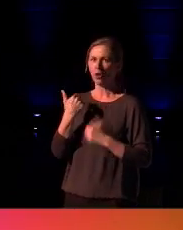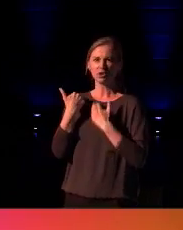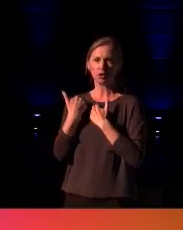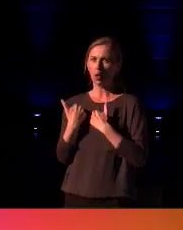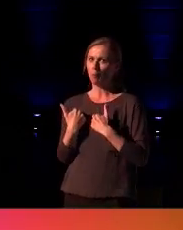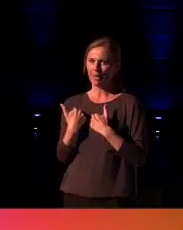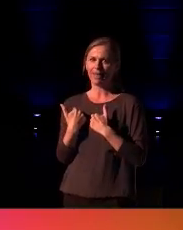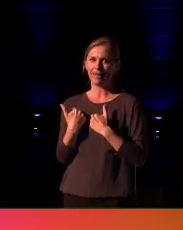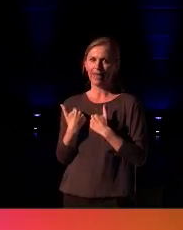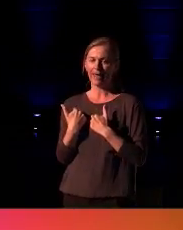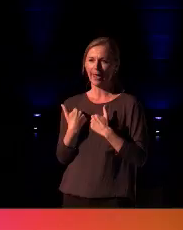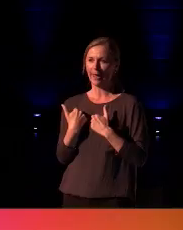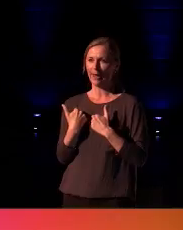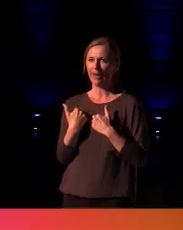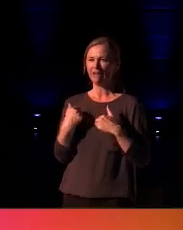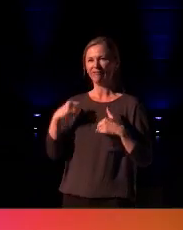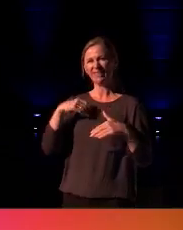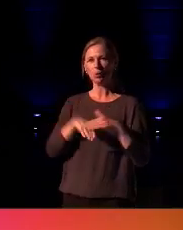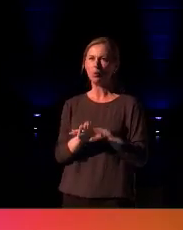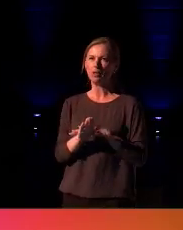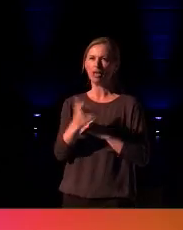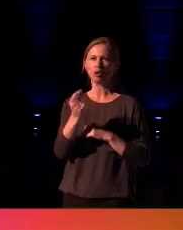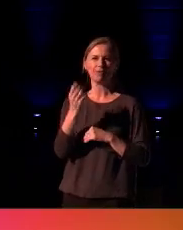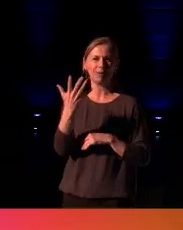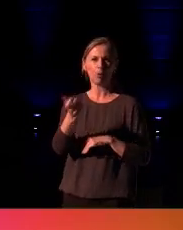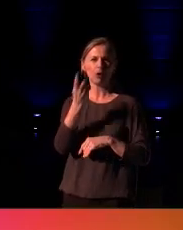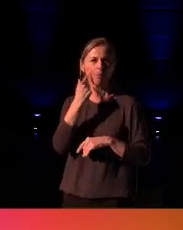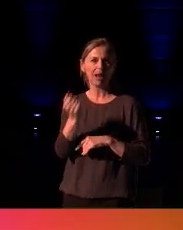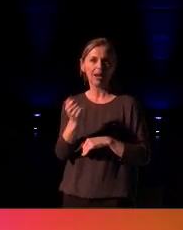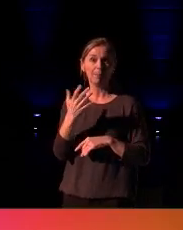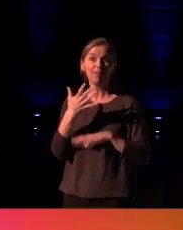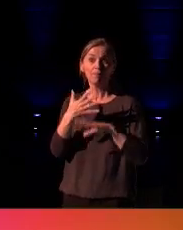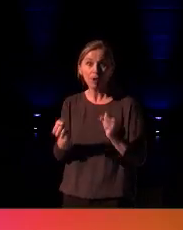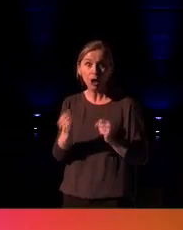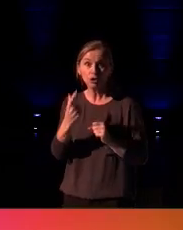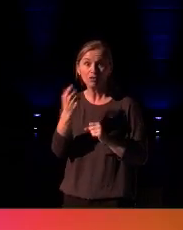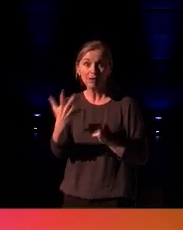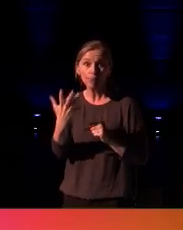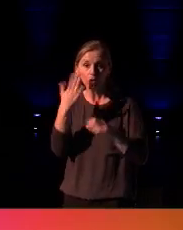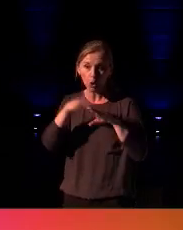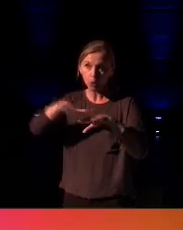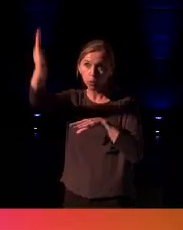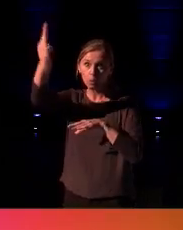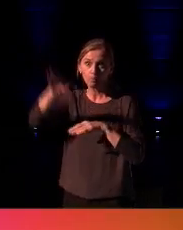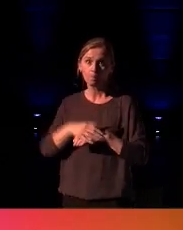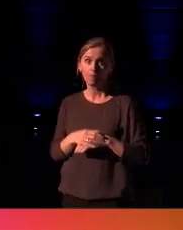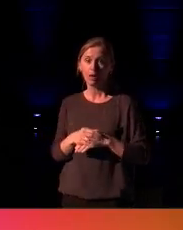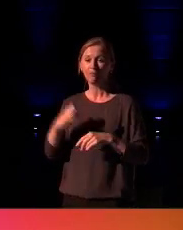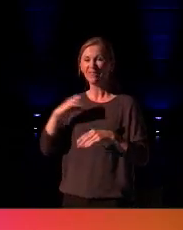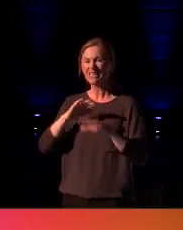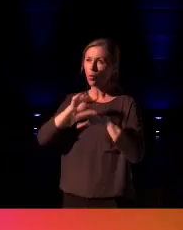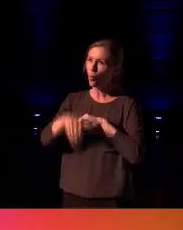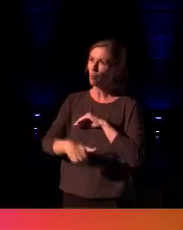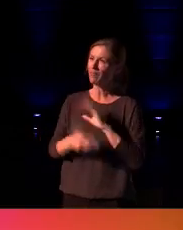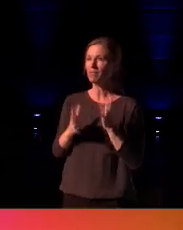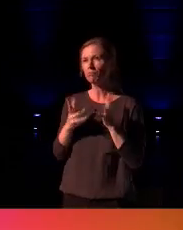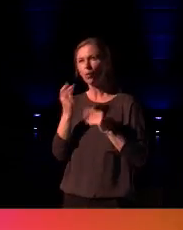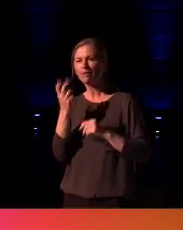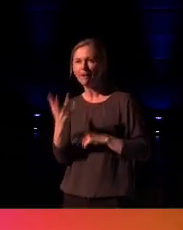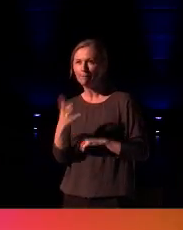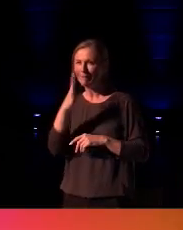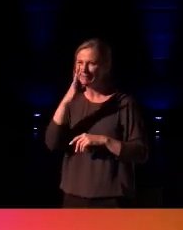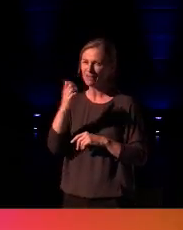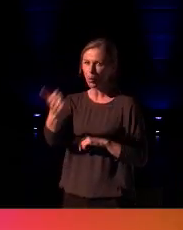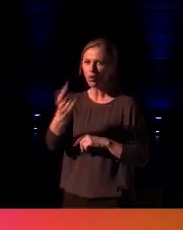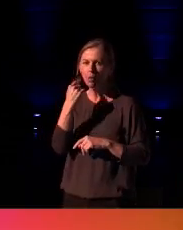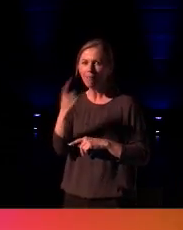skrøpelige, egentlig under 75 år, men derfor så øker det raskt. Og når man kommer opp over